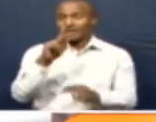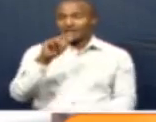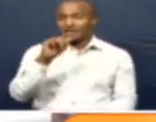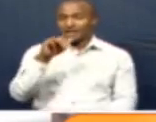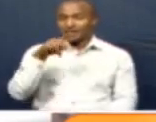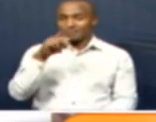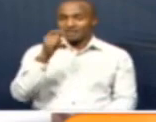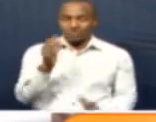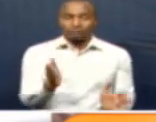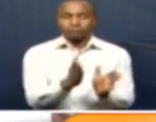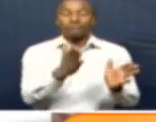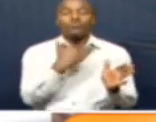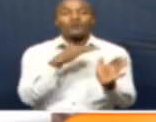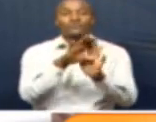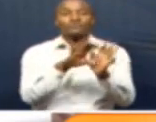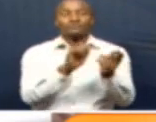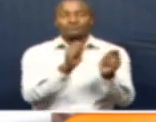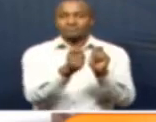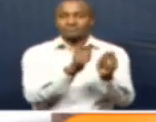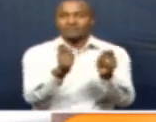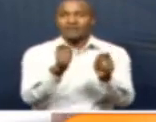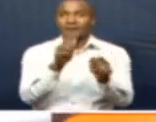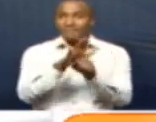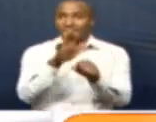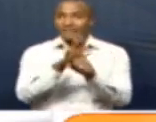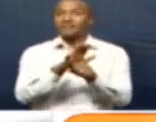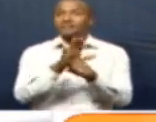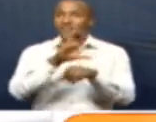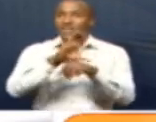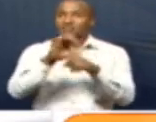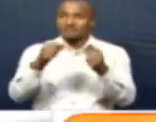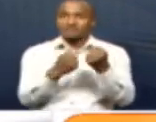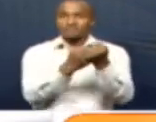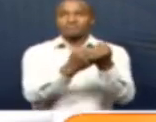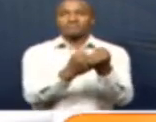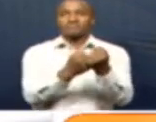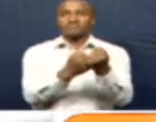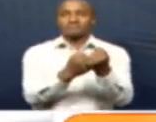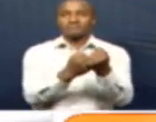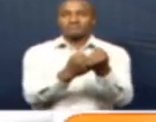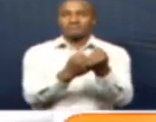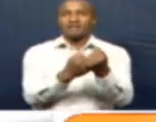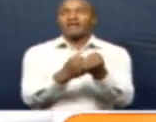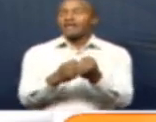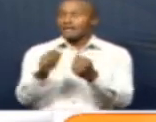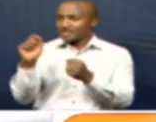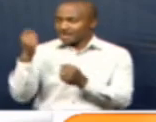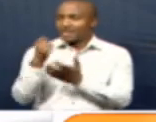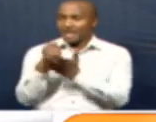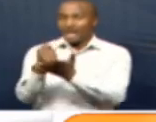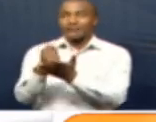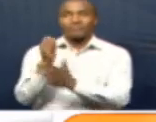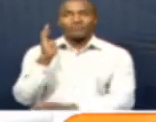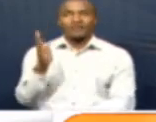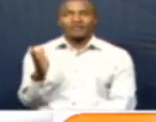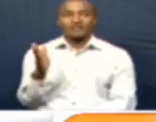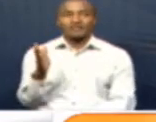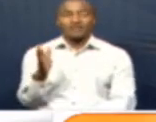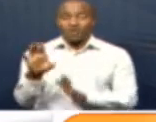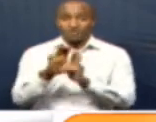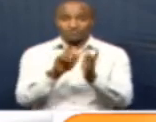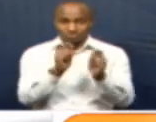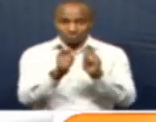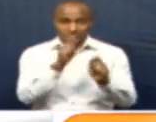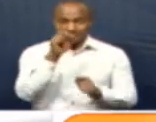ambao tayari unaungwa mkono na viongozi wa makanisa. Itasaidia Jamhuri ya Kenya, na ningependa msaada